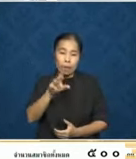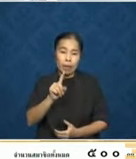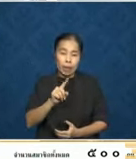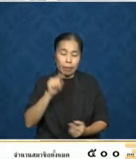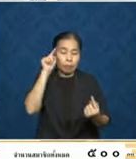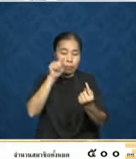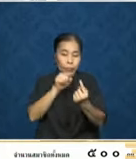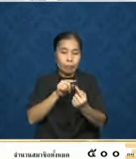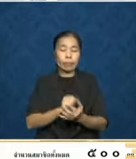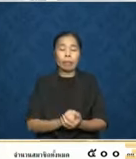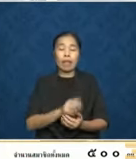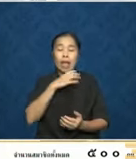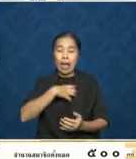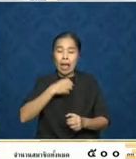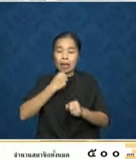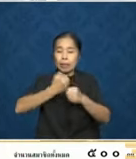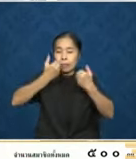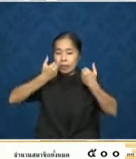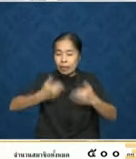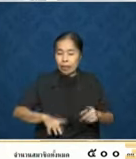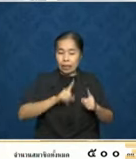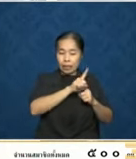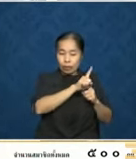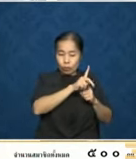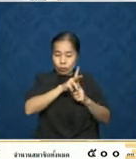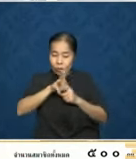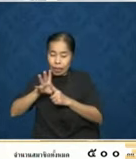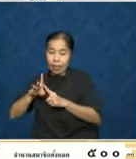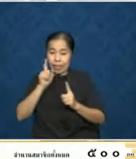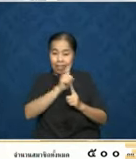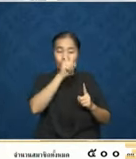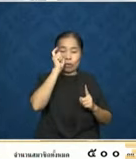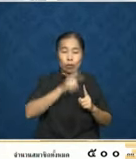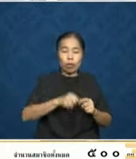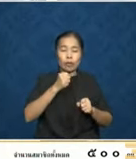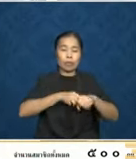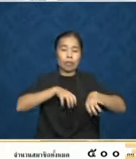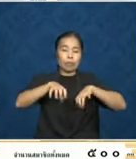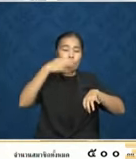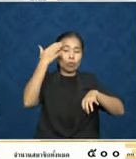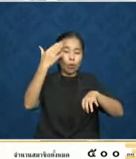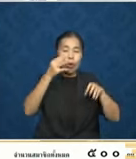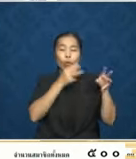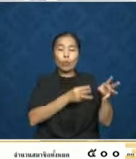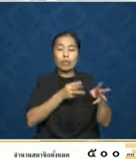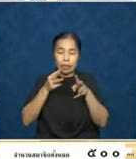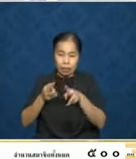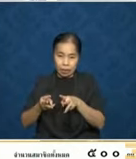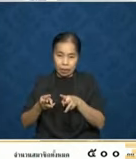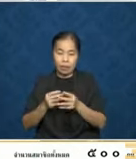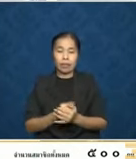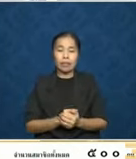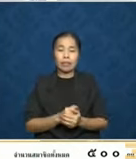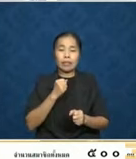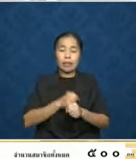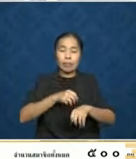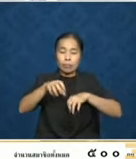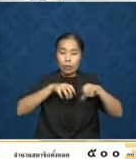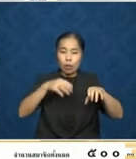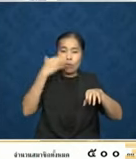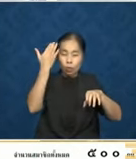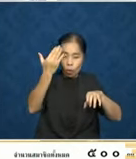าจะให้ต้นทางต้นน้ำจากการปัญหาเรื่องนี้จะต้องเคลียร์ปัญหาเรื่องของพื้นที่การใช้ในการบริหารจัด